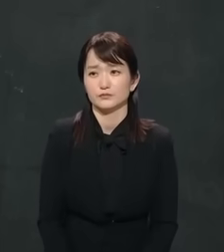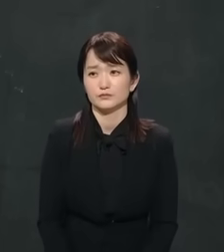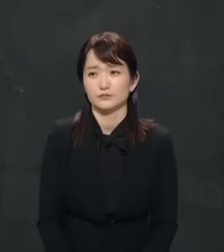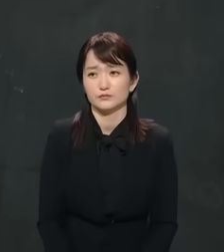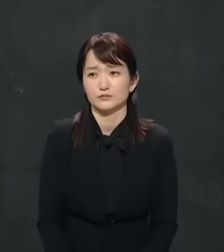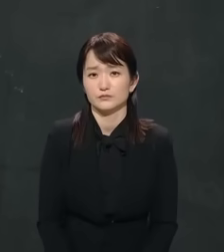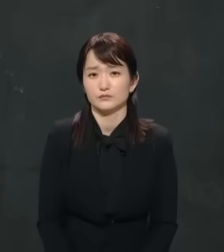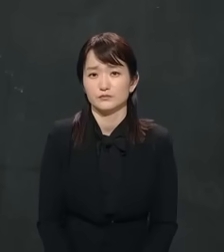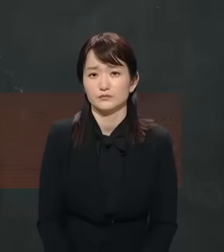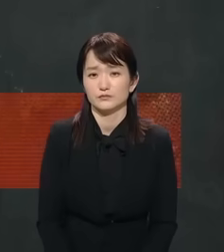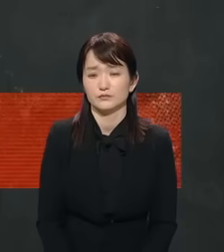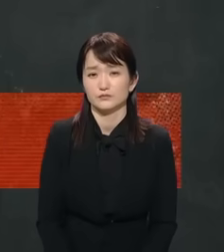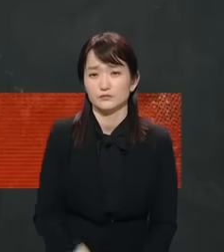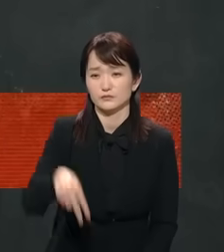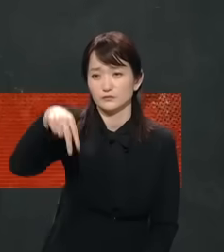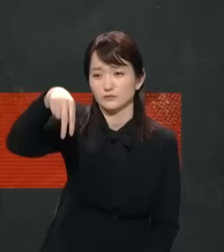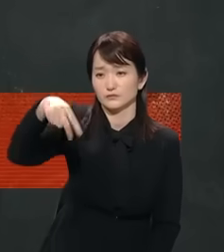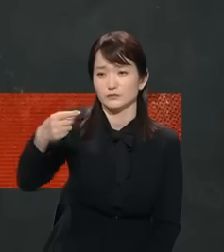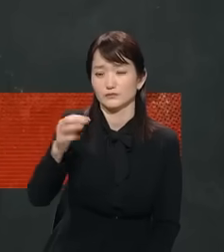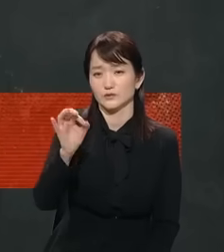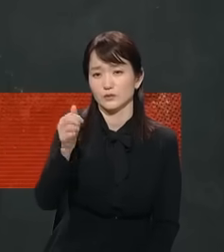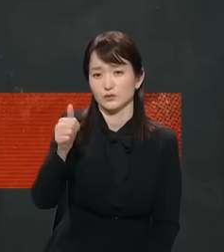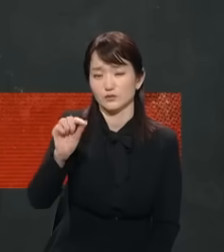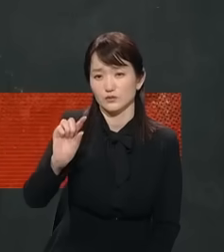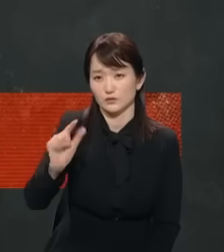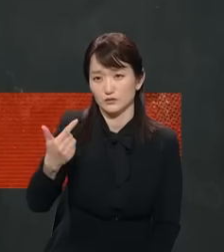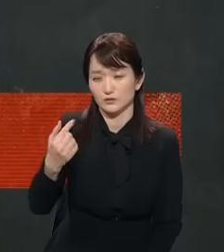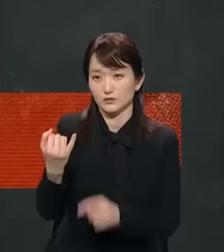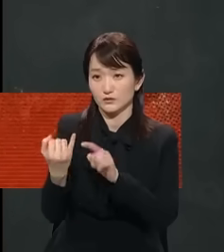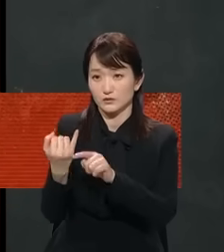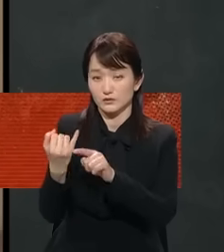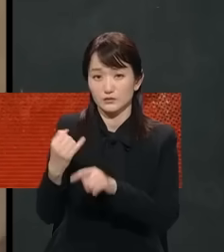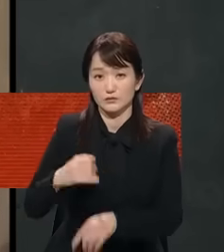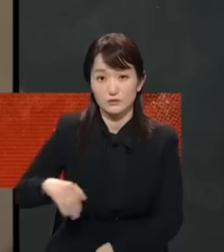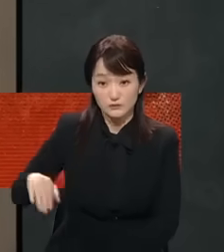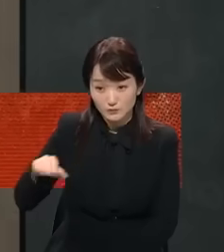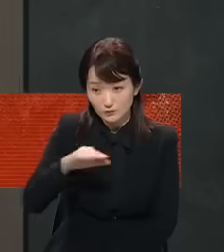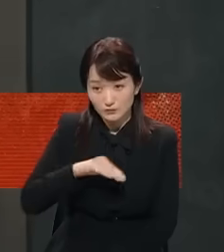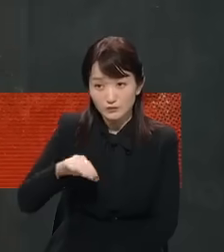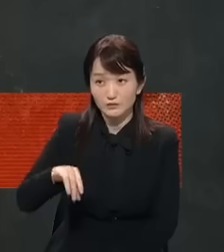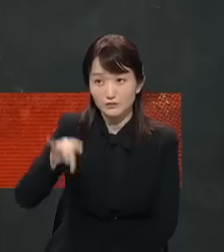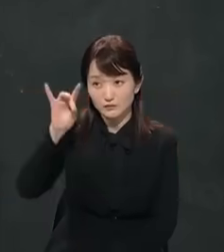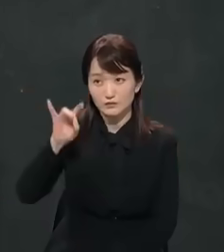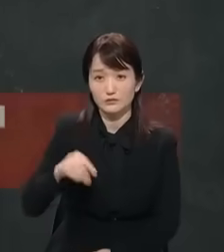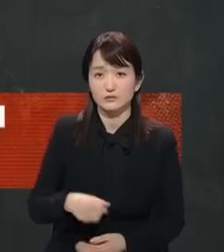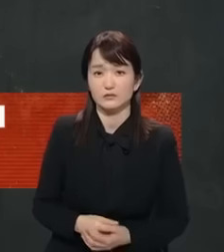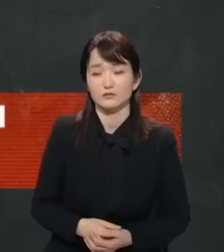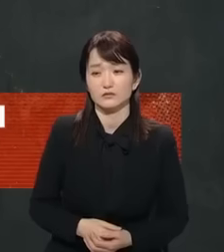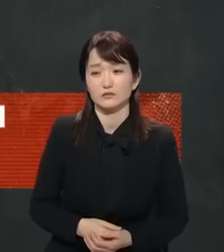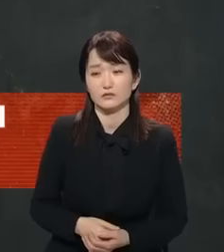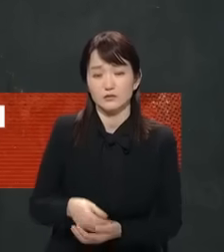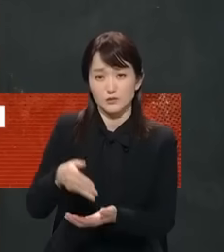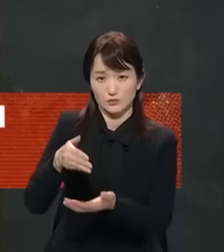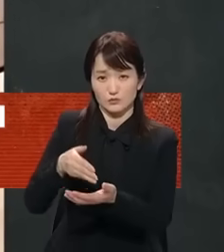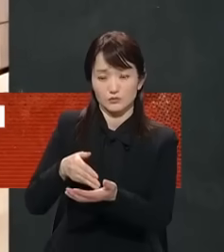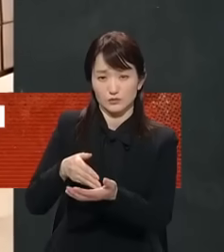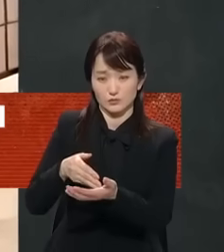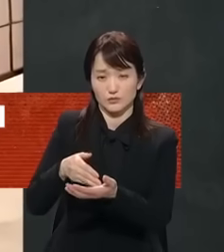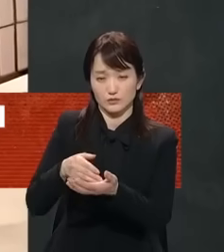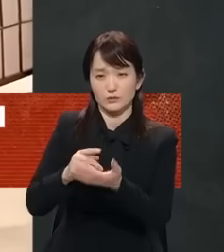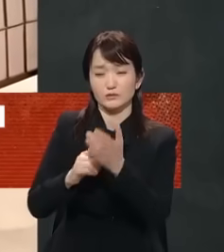어 송아 시권 같은 경우가 뭐 저희가 처음이 뭐 보도를